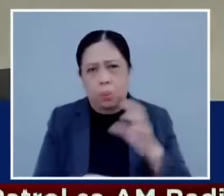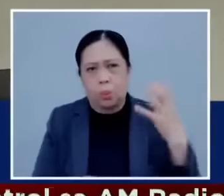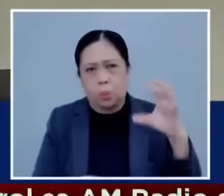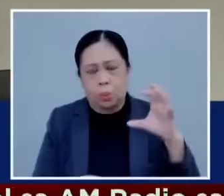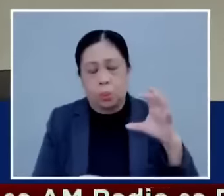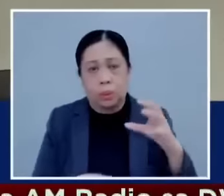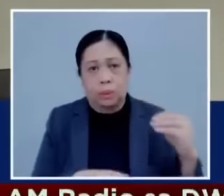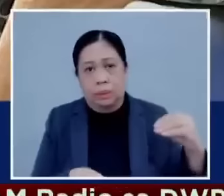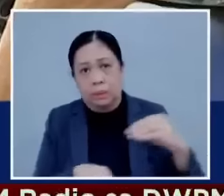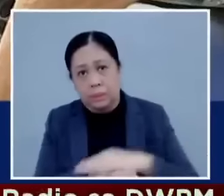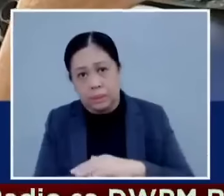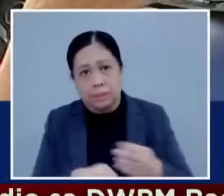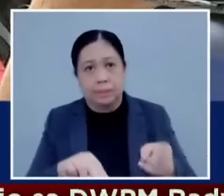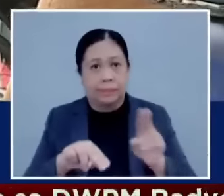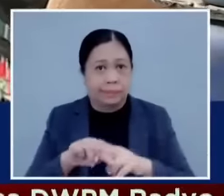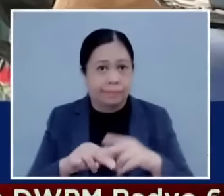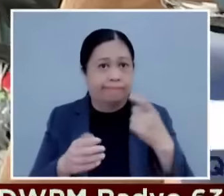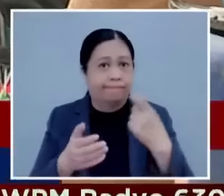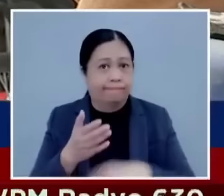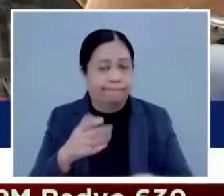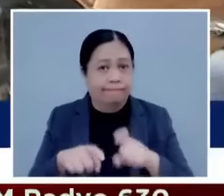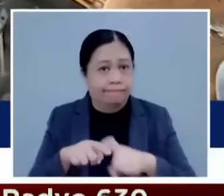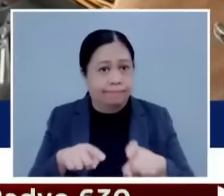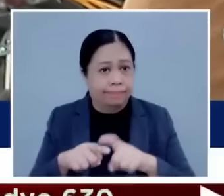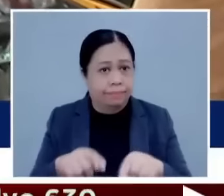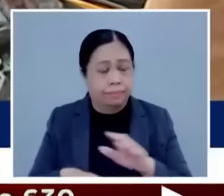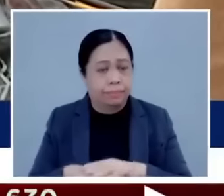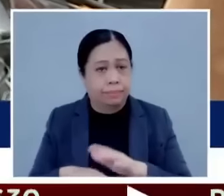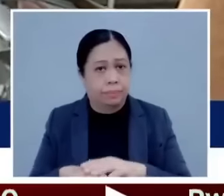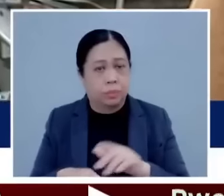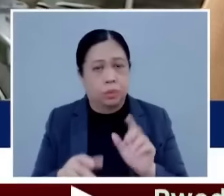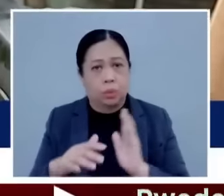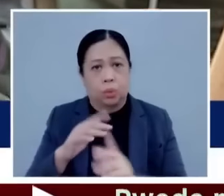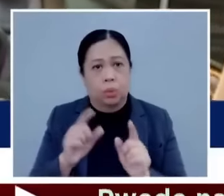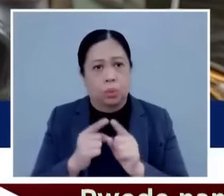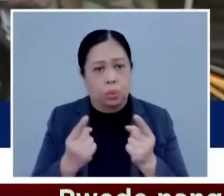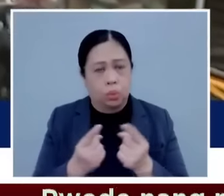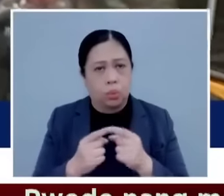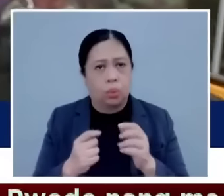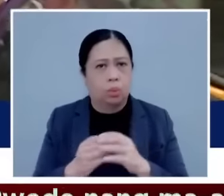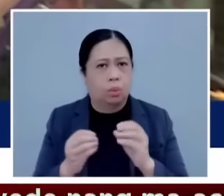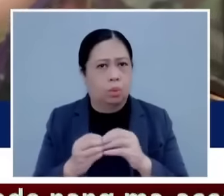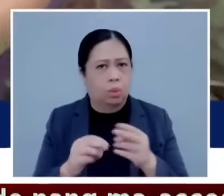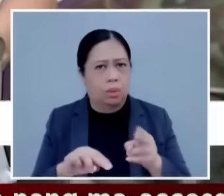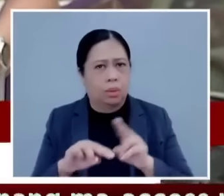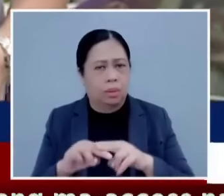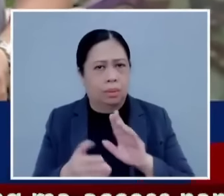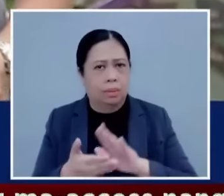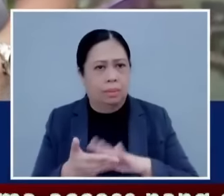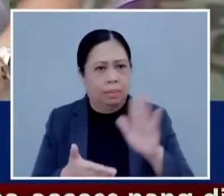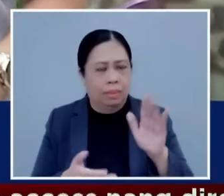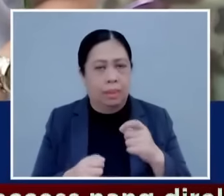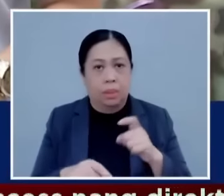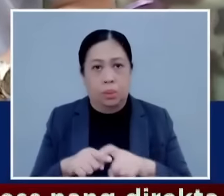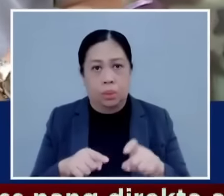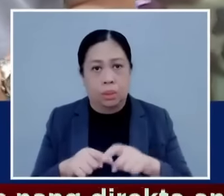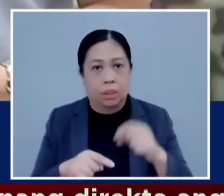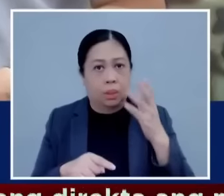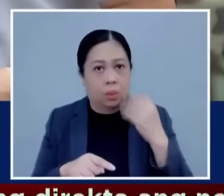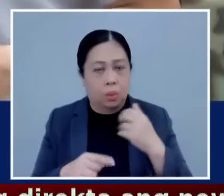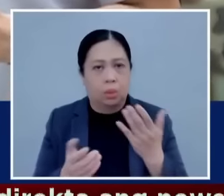bill sa kuryente. Pero babala ng isang consumer group, lalo pang tataas ang singil sa kuryente dahil sa